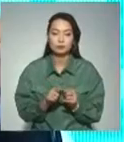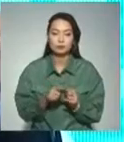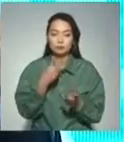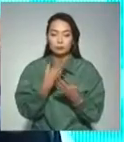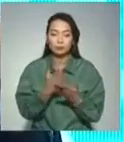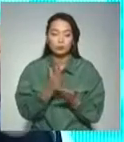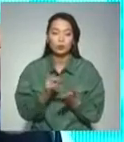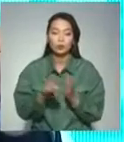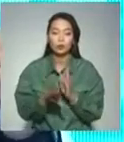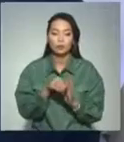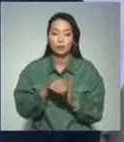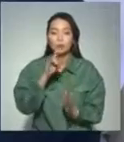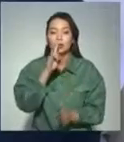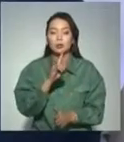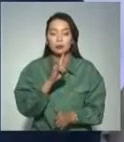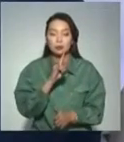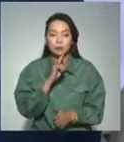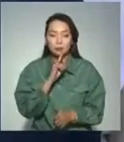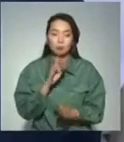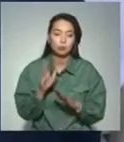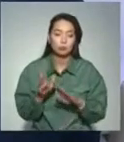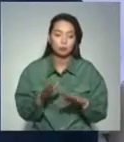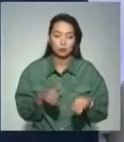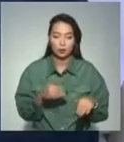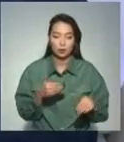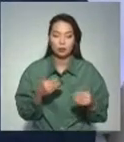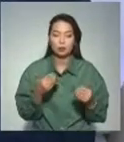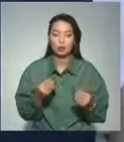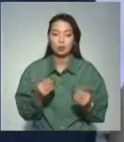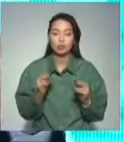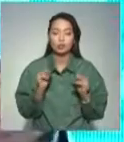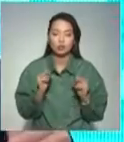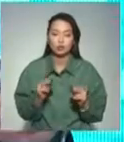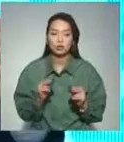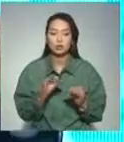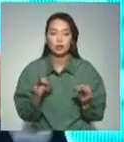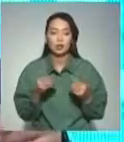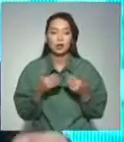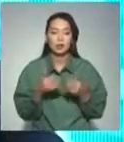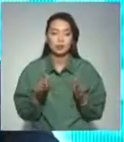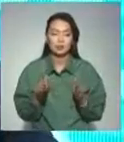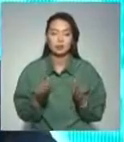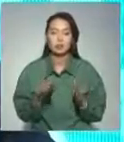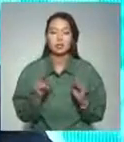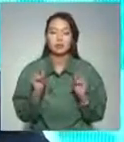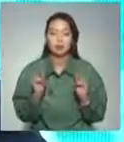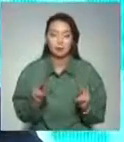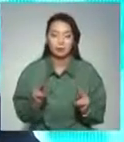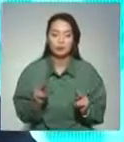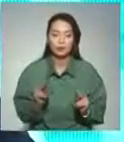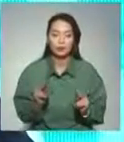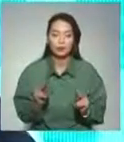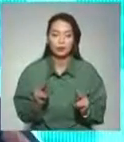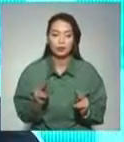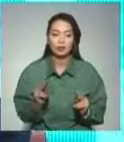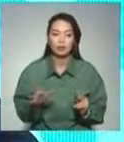что выборы Казахстане прошли намного честно намного открыто справедливо и